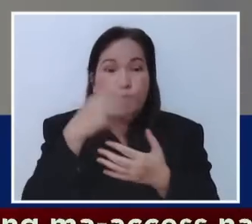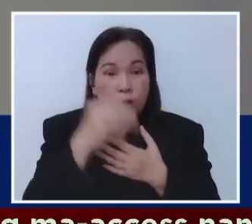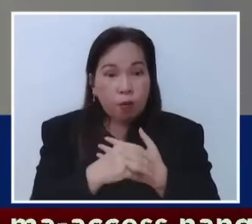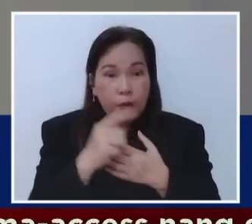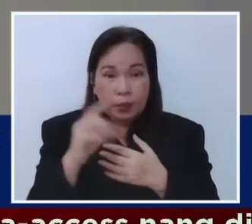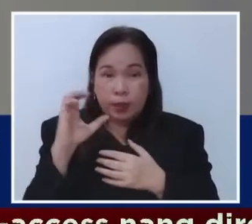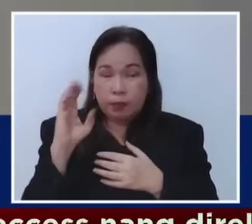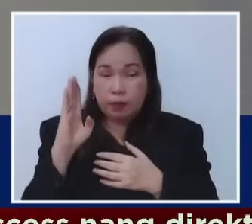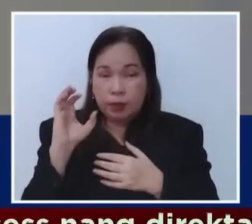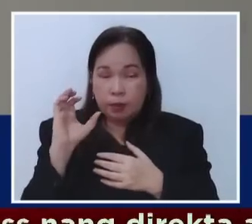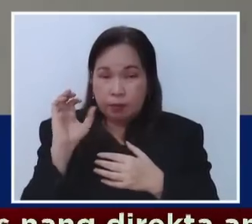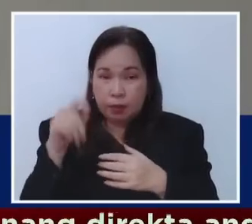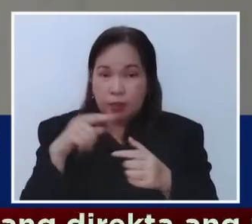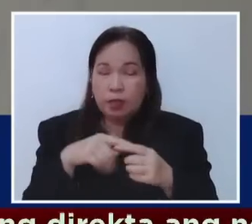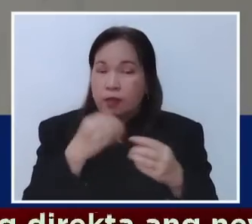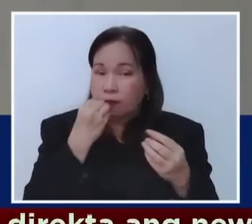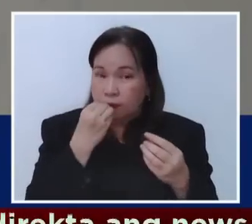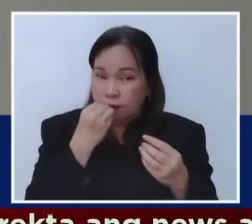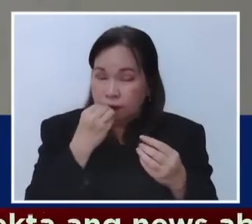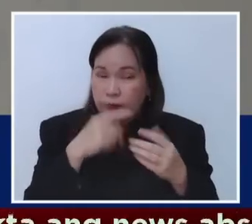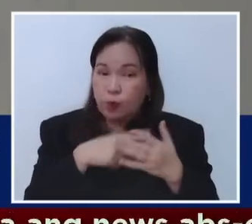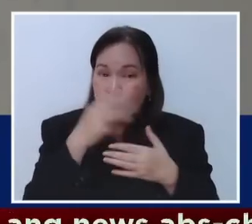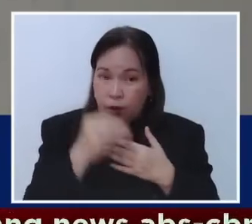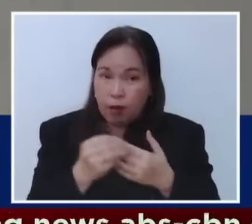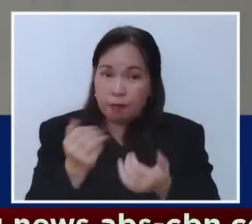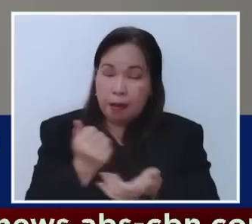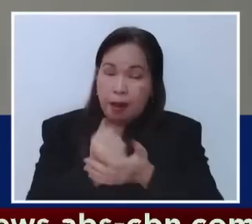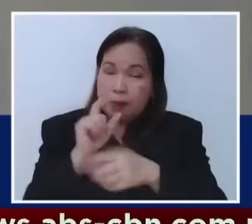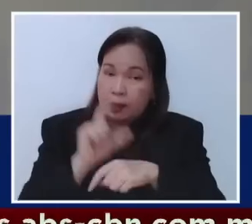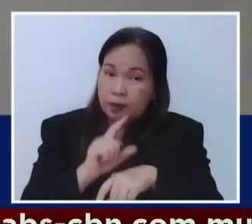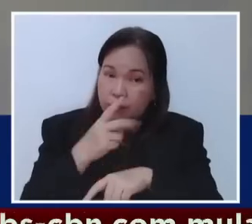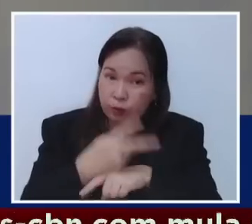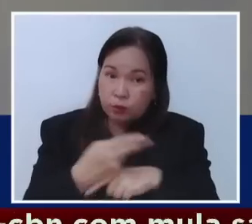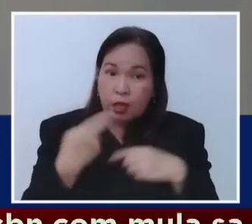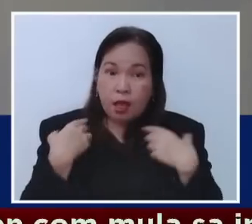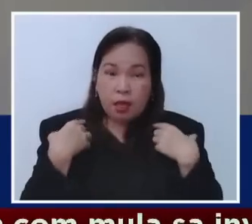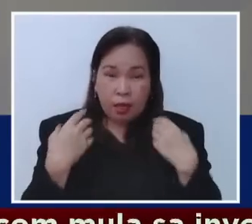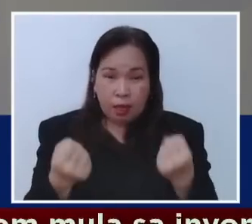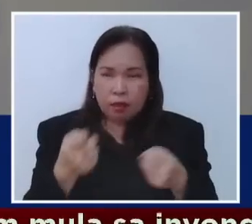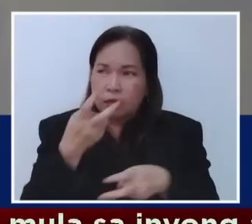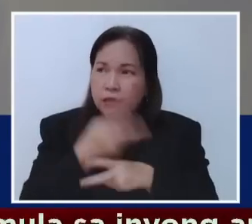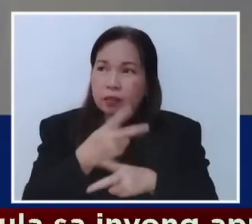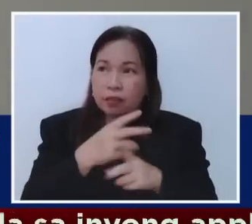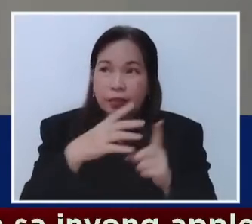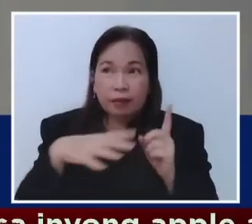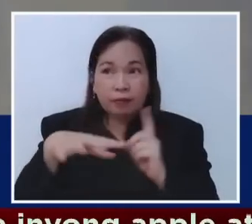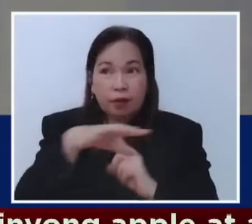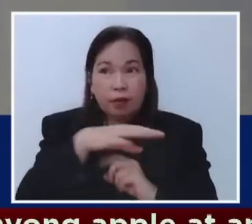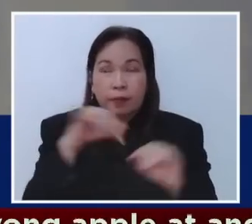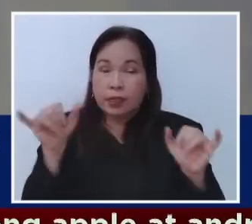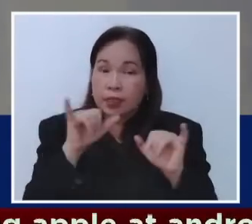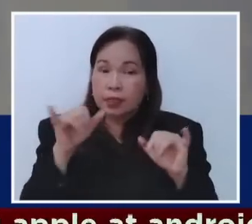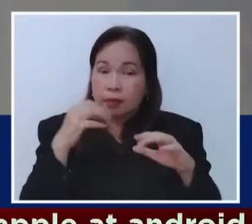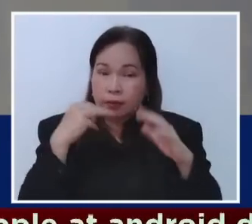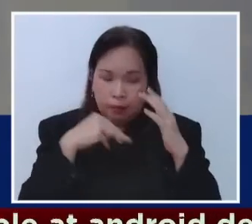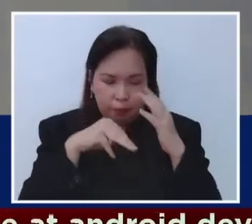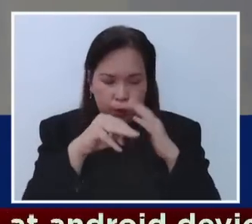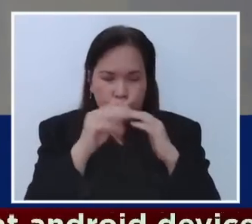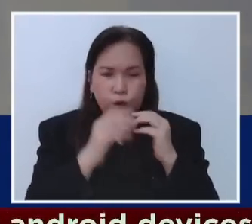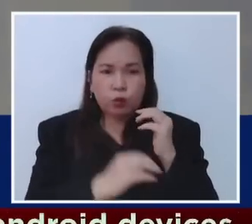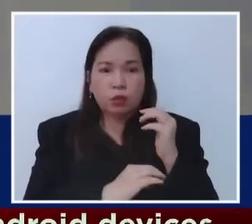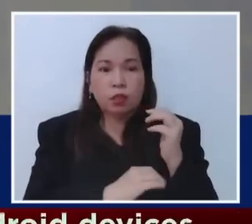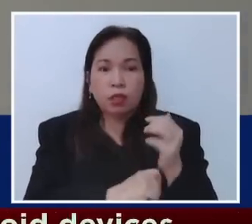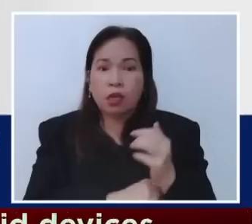tulong pangkabuhayan at pangkalusugan at pangangalaga sa kalikasan. Nandyan din ang misyon na saklolohan ang mga biktima